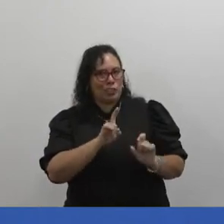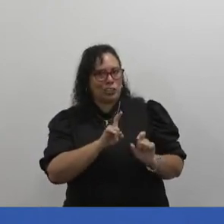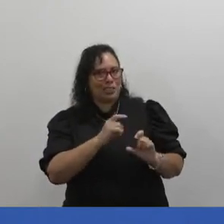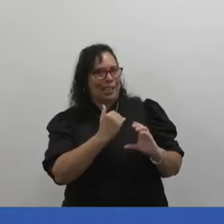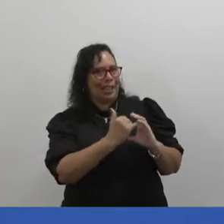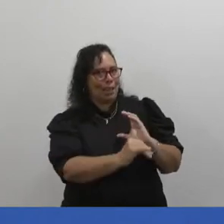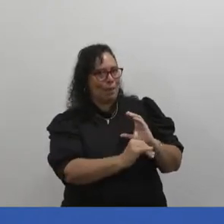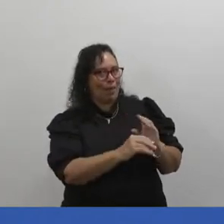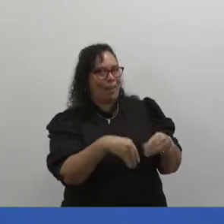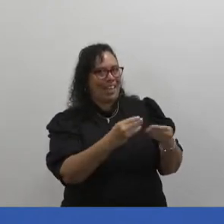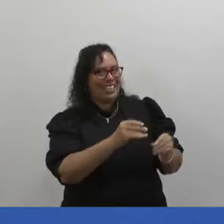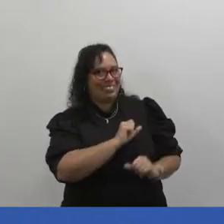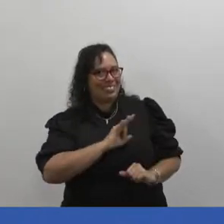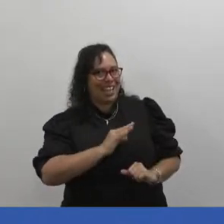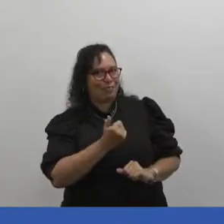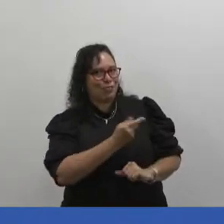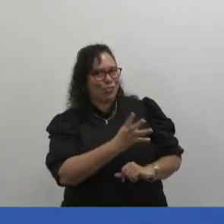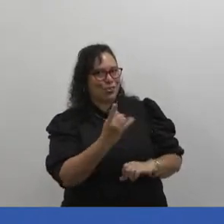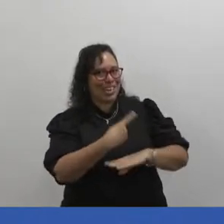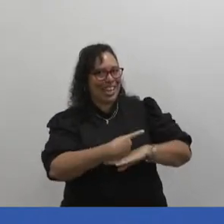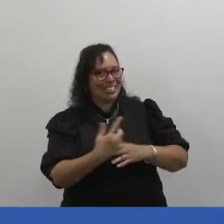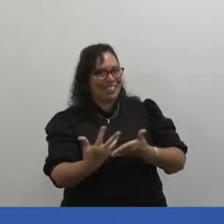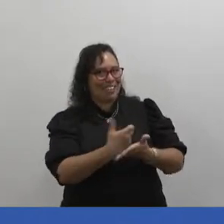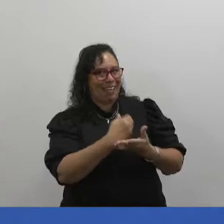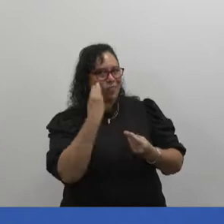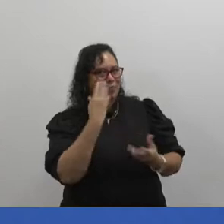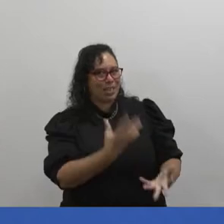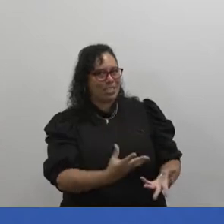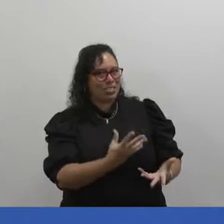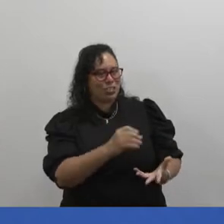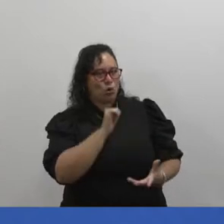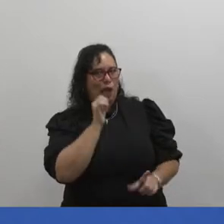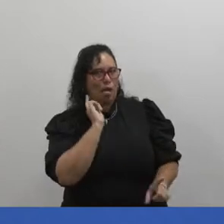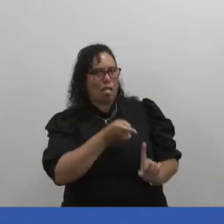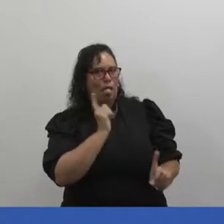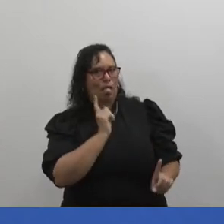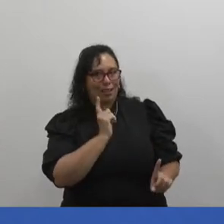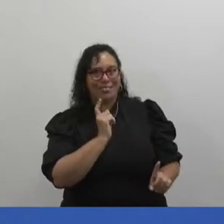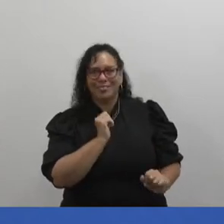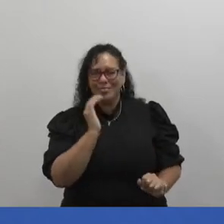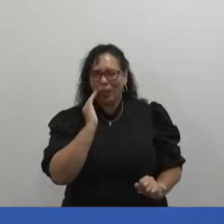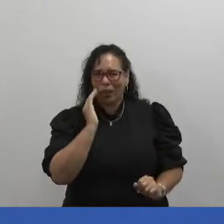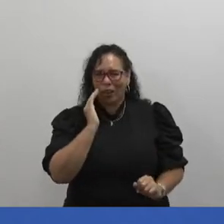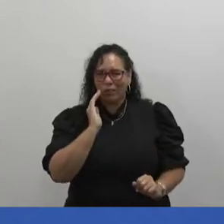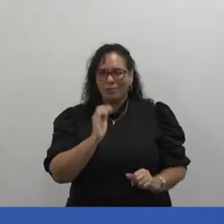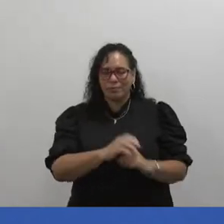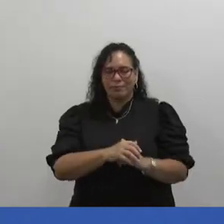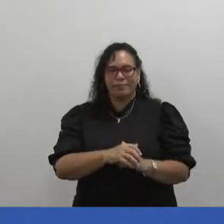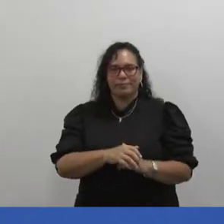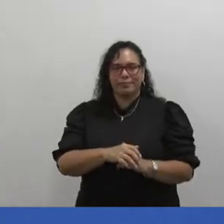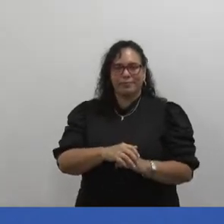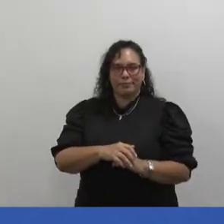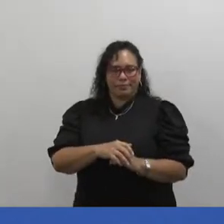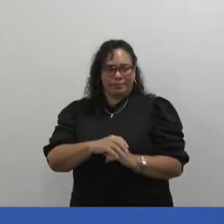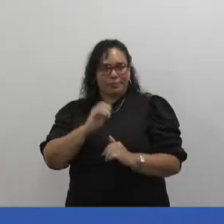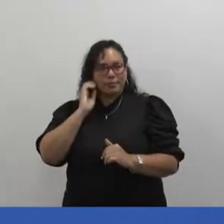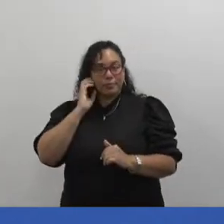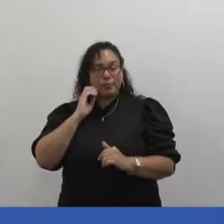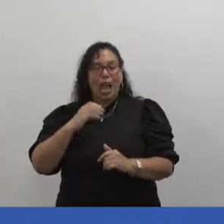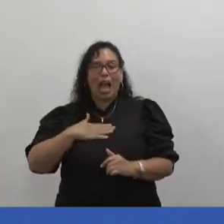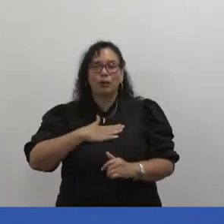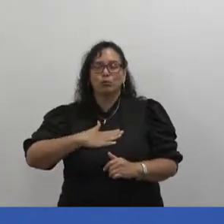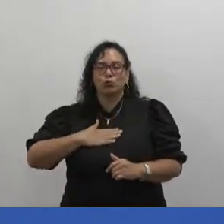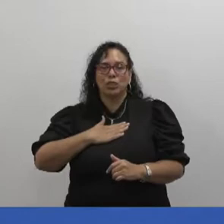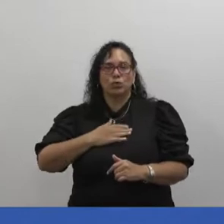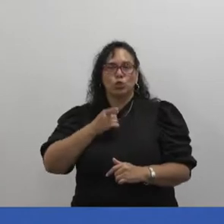mọi cái đất nam ấy ao dương bầm bầm bảy ngày muốn dương chu bị chấm dương miên cái tam cái cái nông ca pra ai cái xa